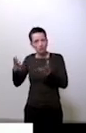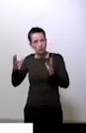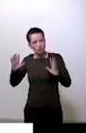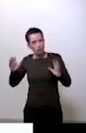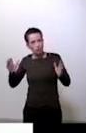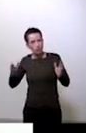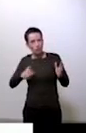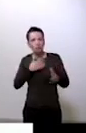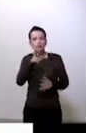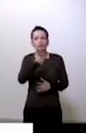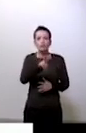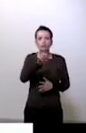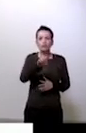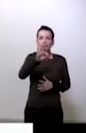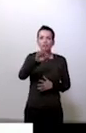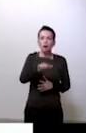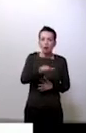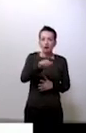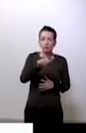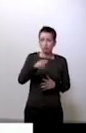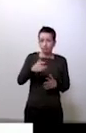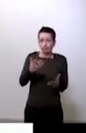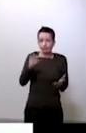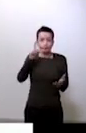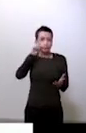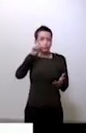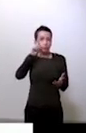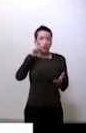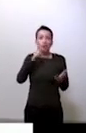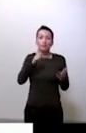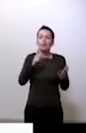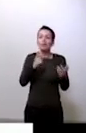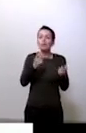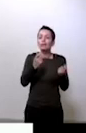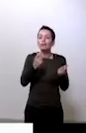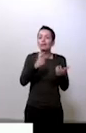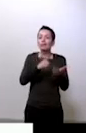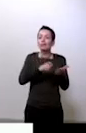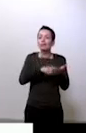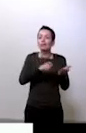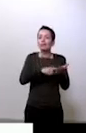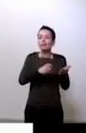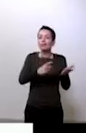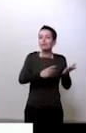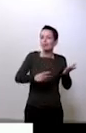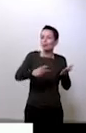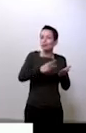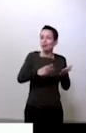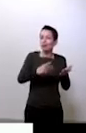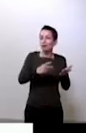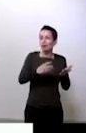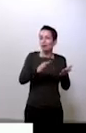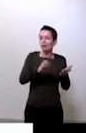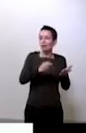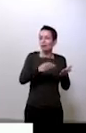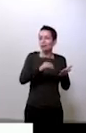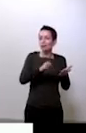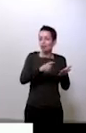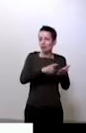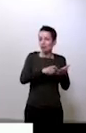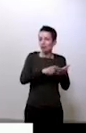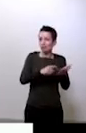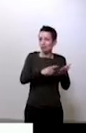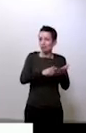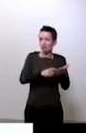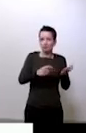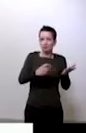la VFA, uniquement du fait que le foncier, on en parlera un petit peu plus loin dans notre constat, est devenu